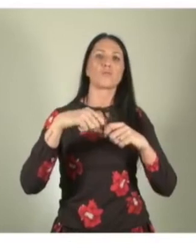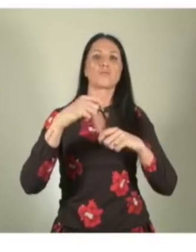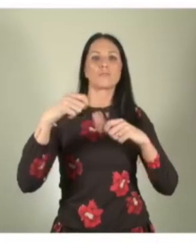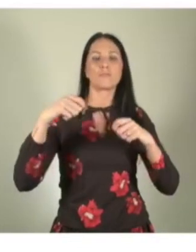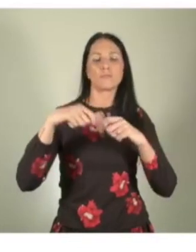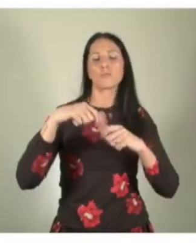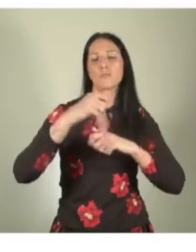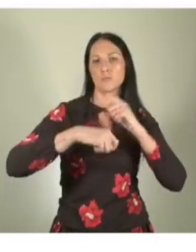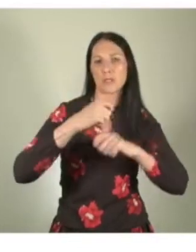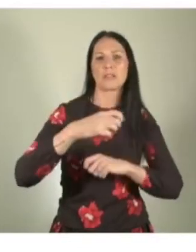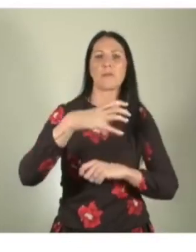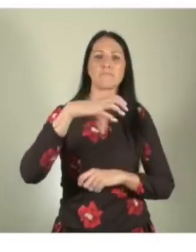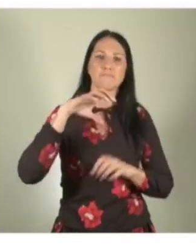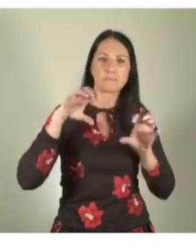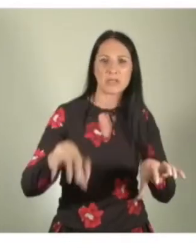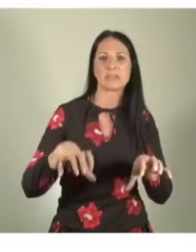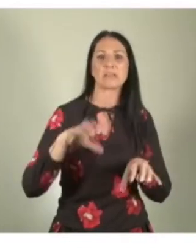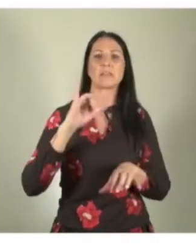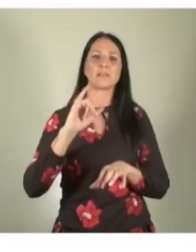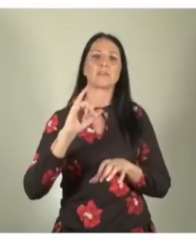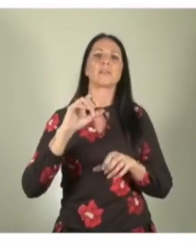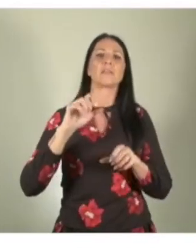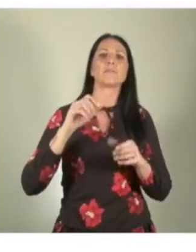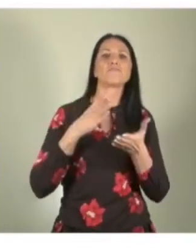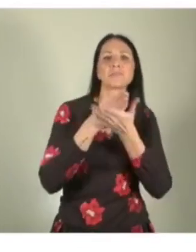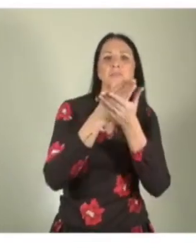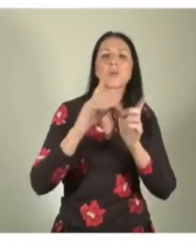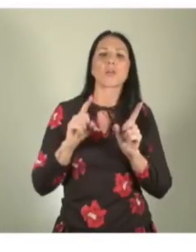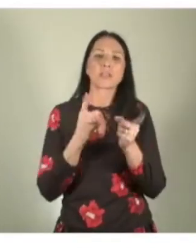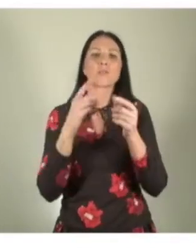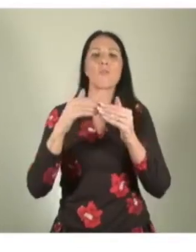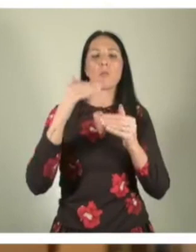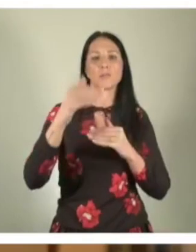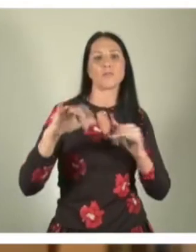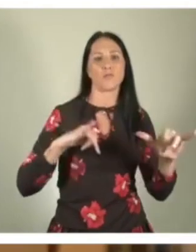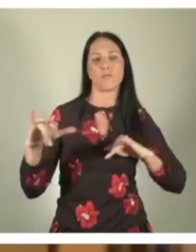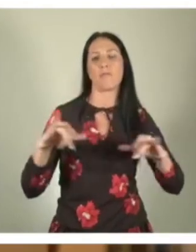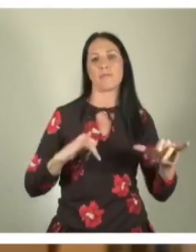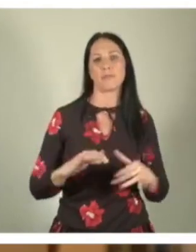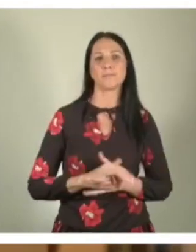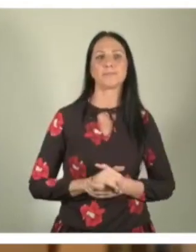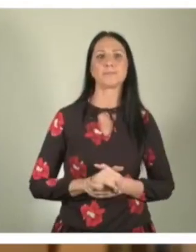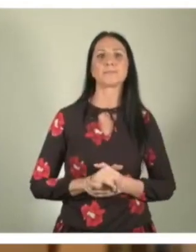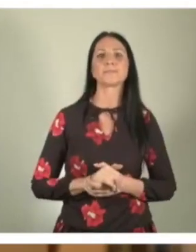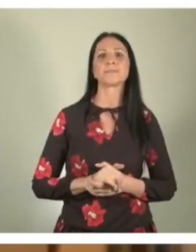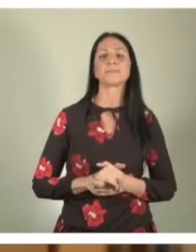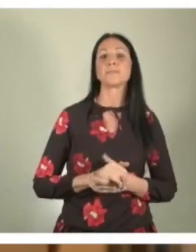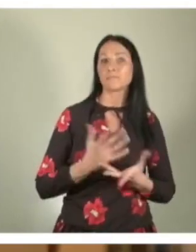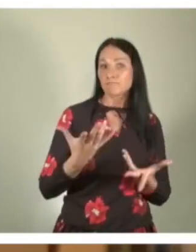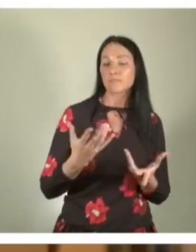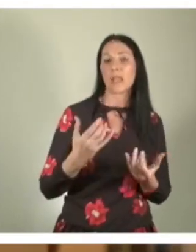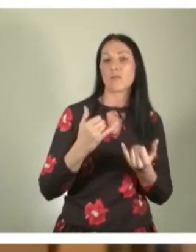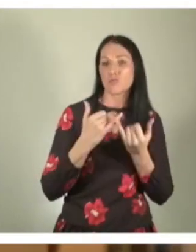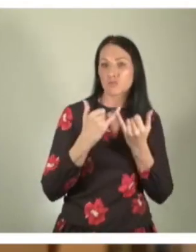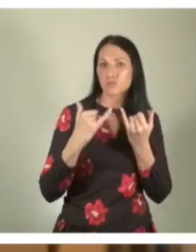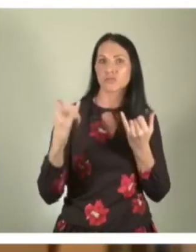Historie, animatorka kultury i doradczyni organizacji pozarządowych. Skład jest zróżnicowany nie tylko pod